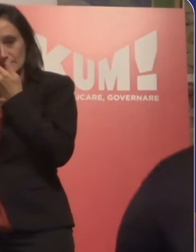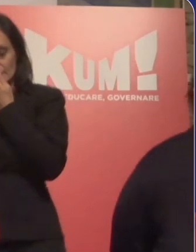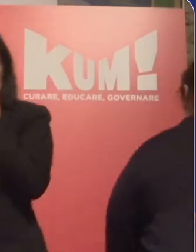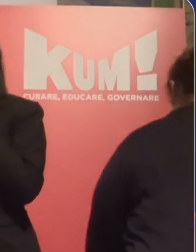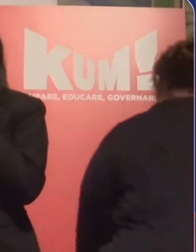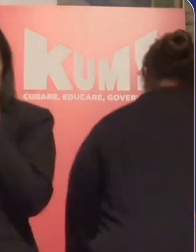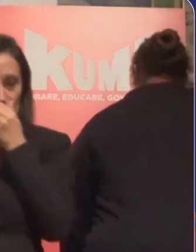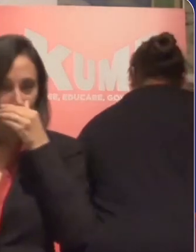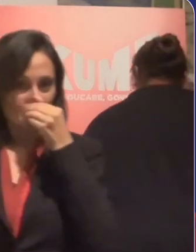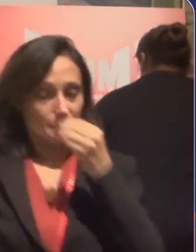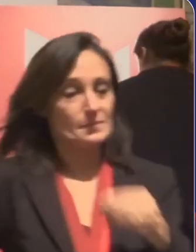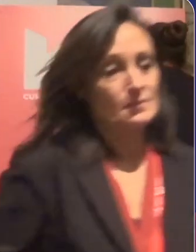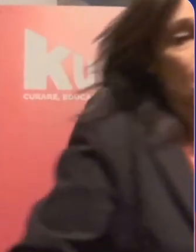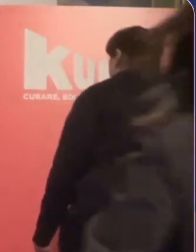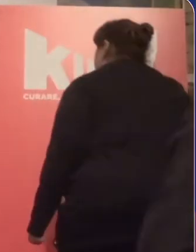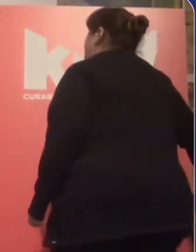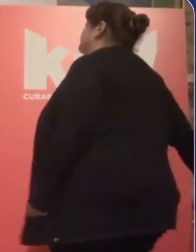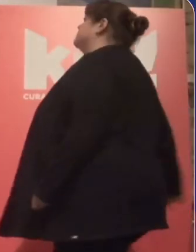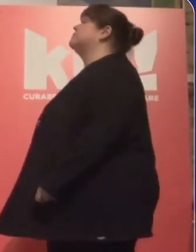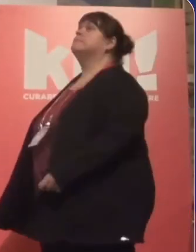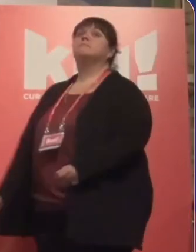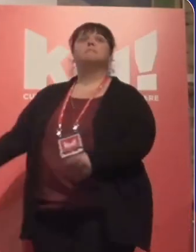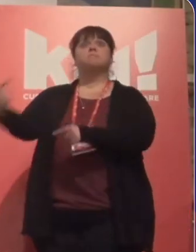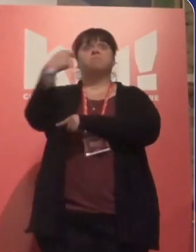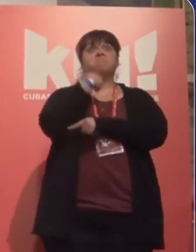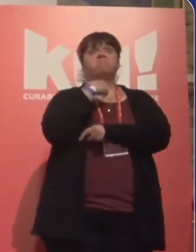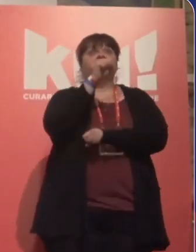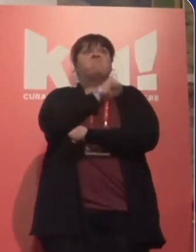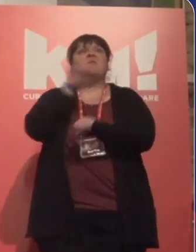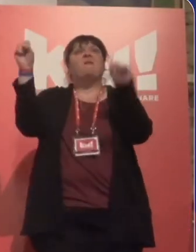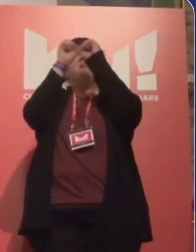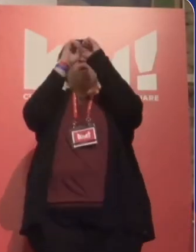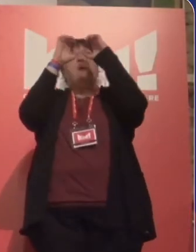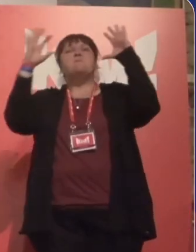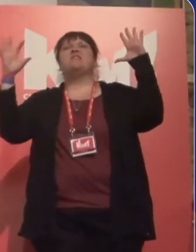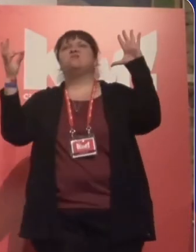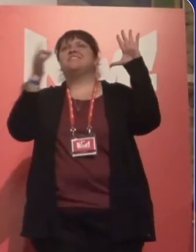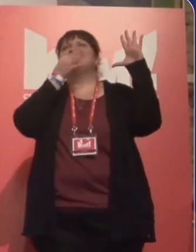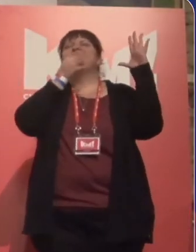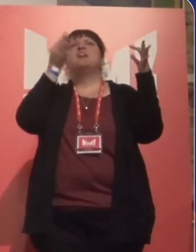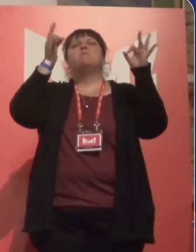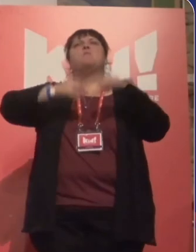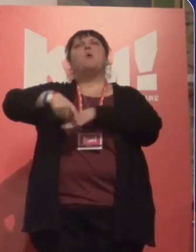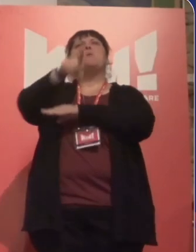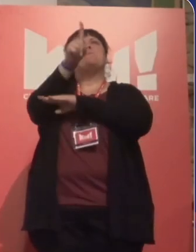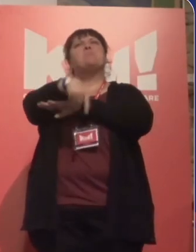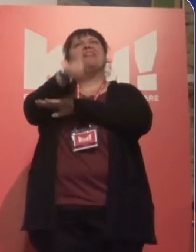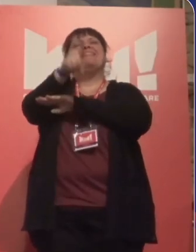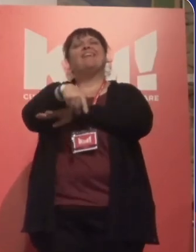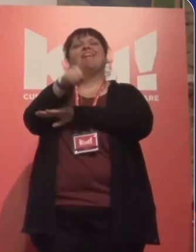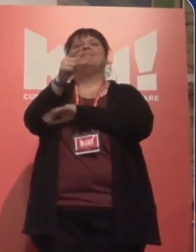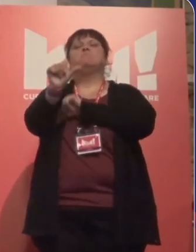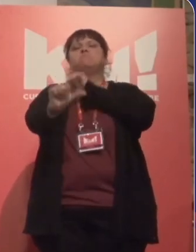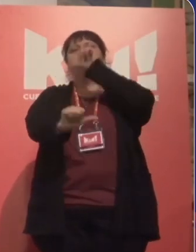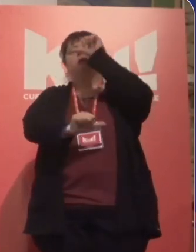voler dire esigere un cambiamento radicale nelle relazioni nella